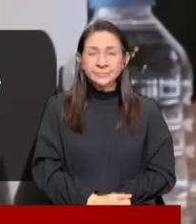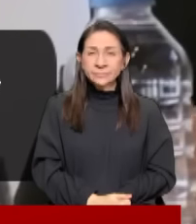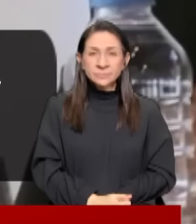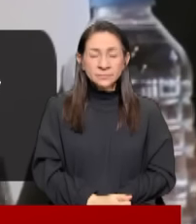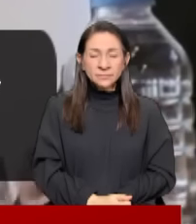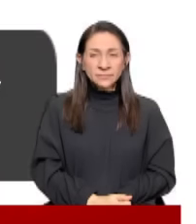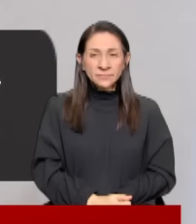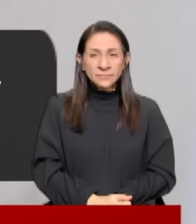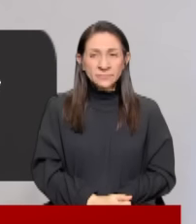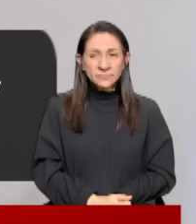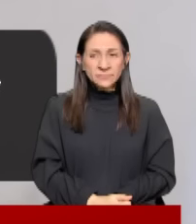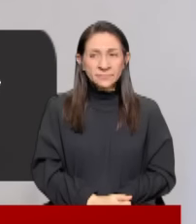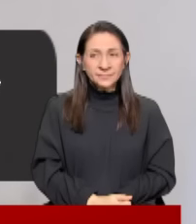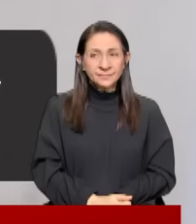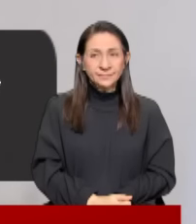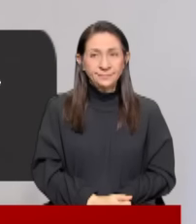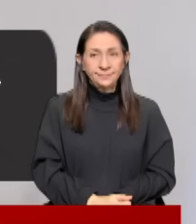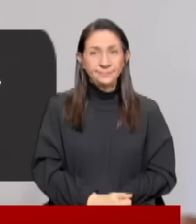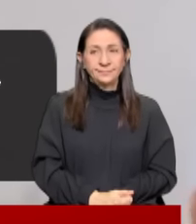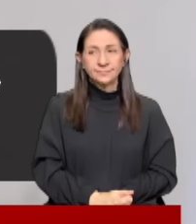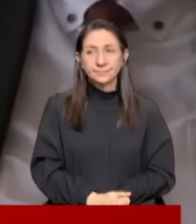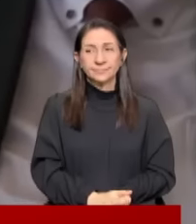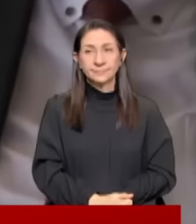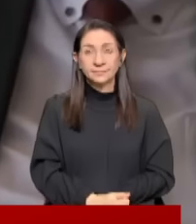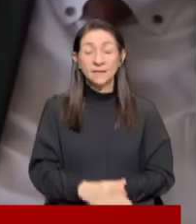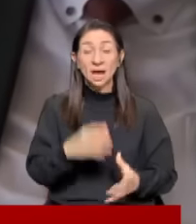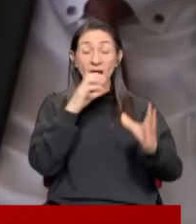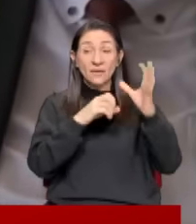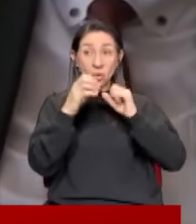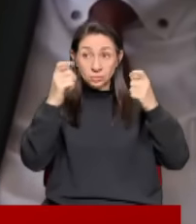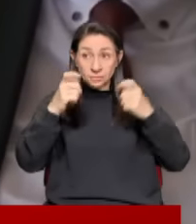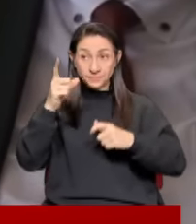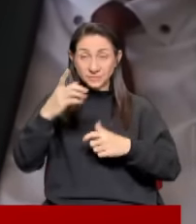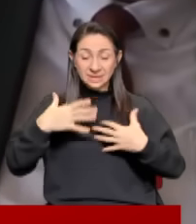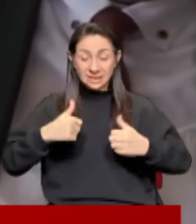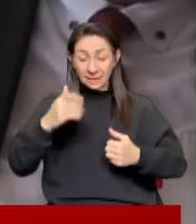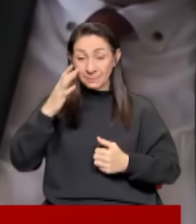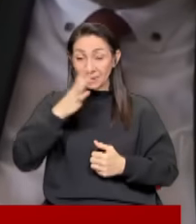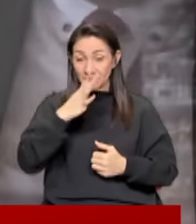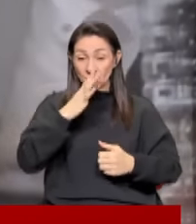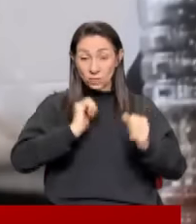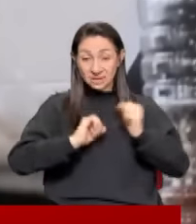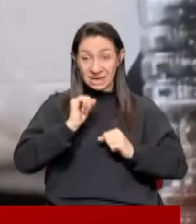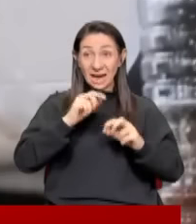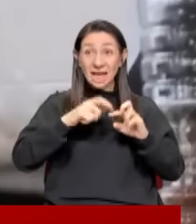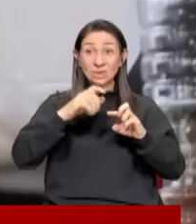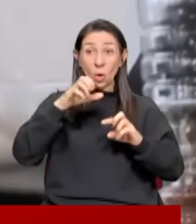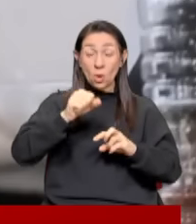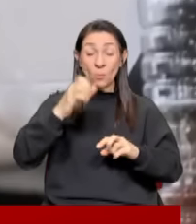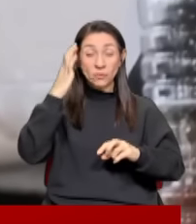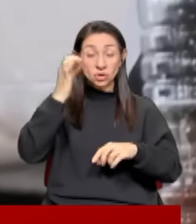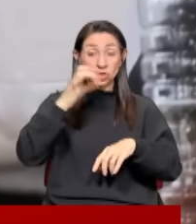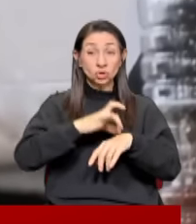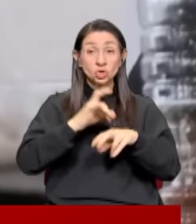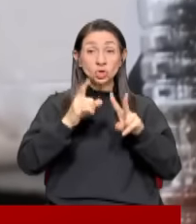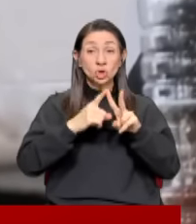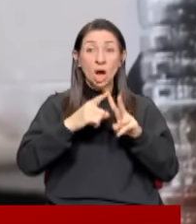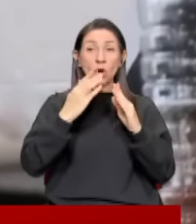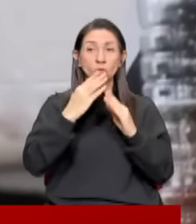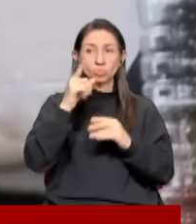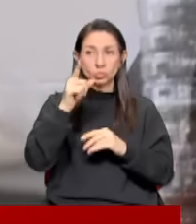randevuyu açtığınız zaman tık kapanıyor, bitiyor. Anında doluyor. Afyonkarahisar Sağlık Bilimleri Üniversitesi Rektörü Profesör Doktor